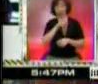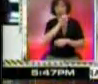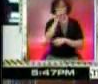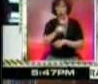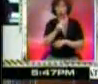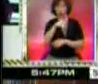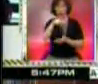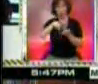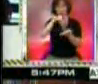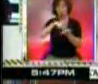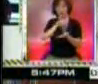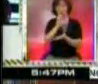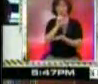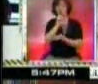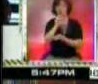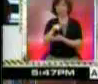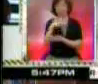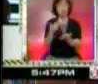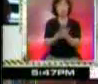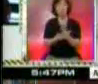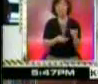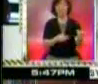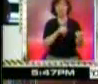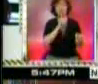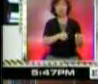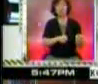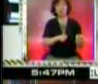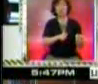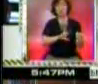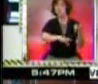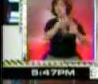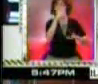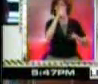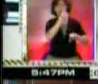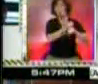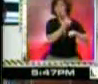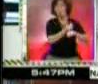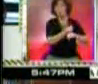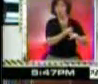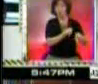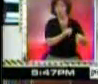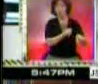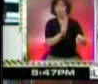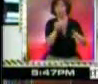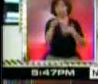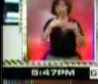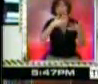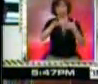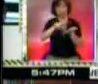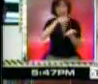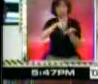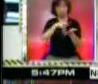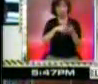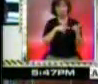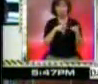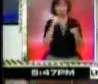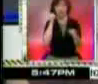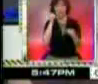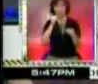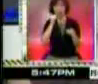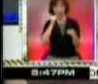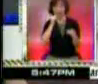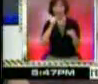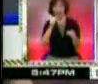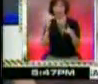At pinapatunayan na talagang loko-loko na itong si Tambungan. Nangaharas ng reporter. Babae po, sinasampal po niyan.